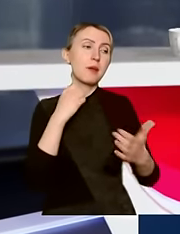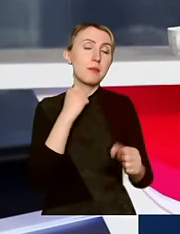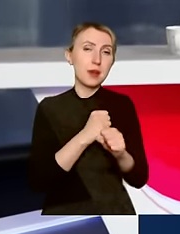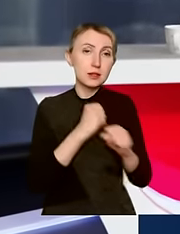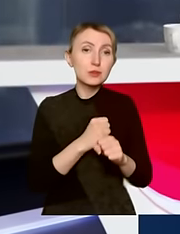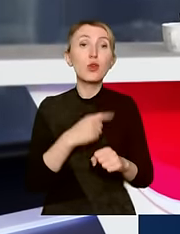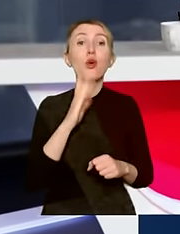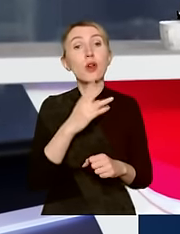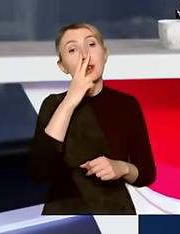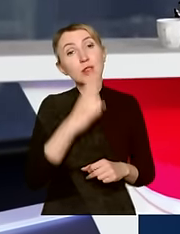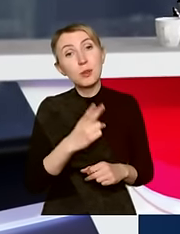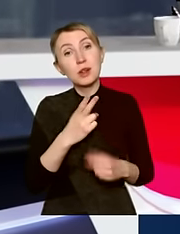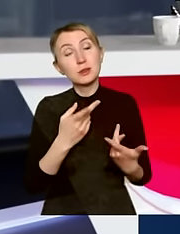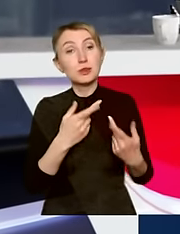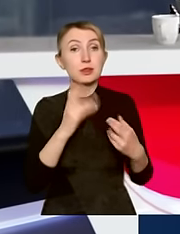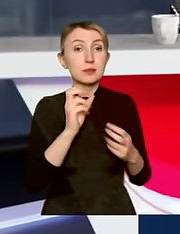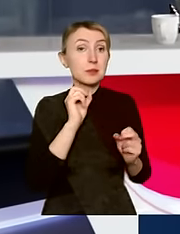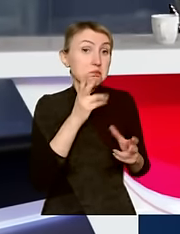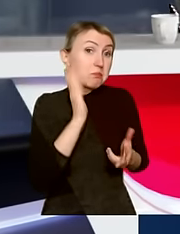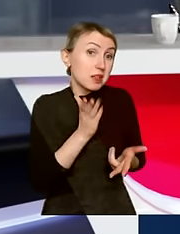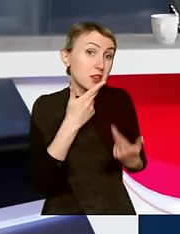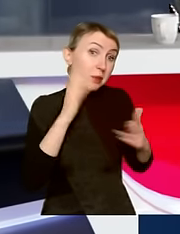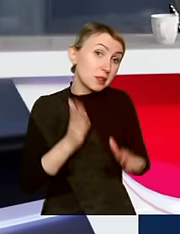pewnie zobaczymy, co w tym jest. Tak, panie pośle?